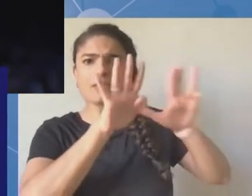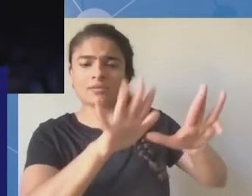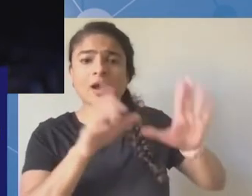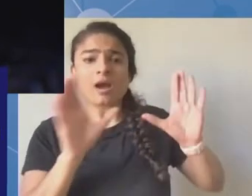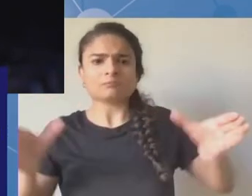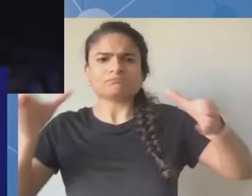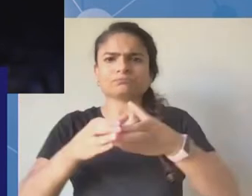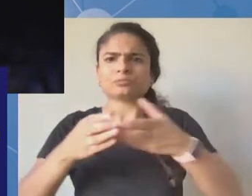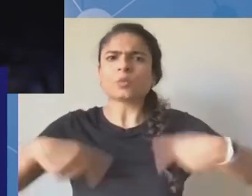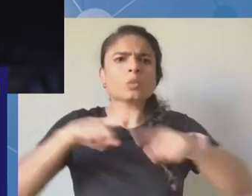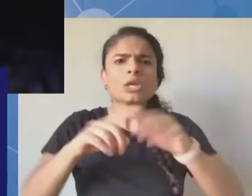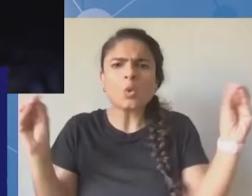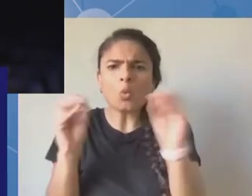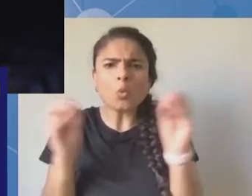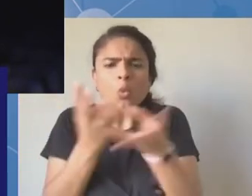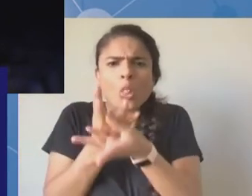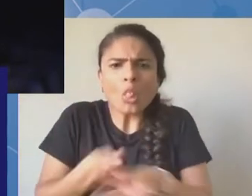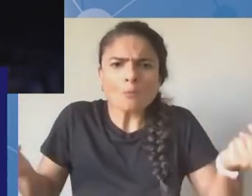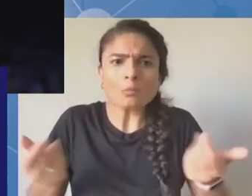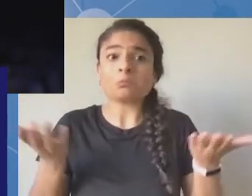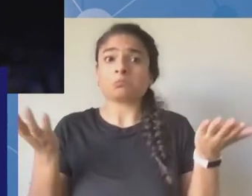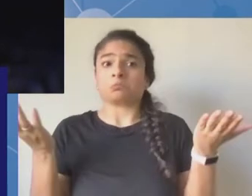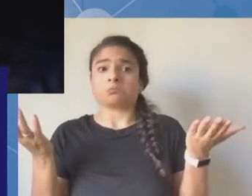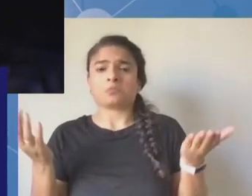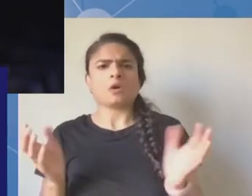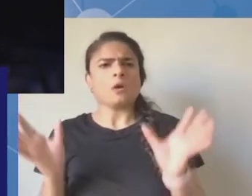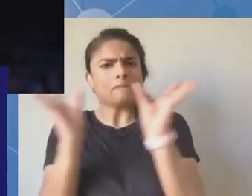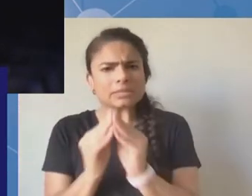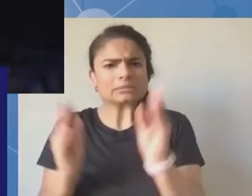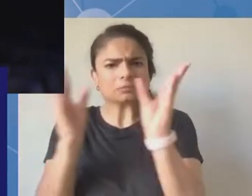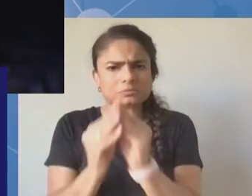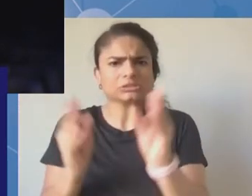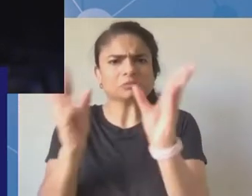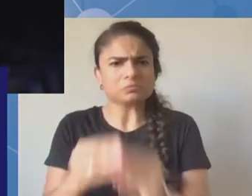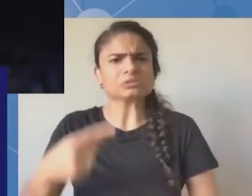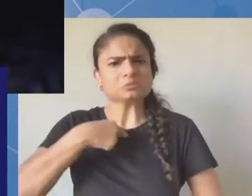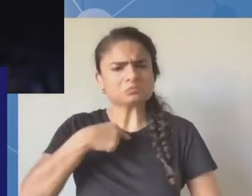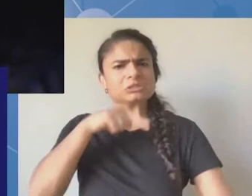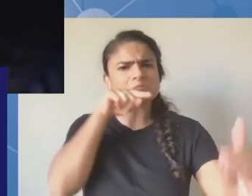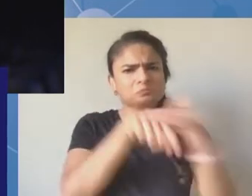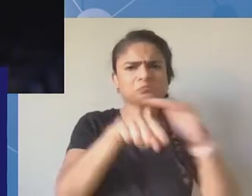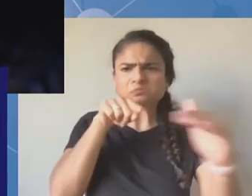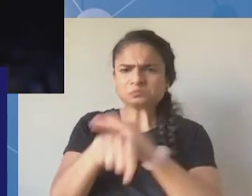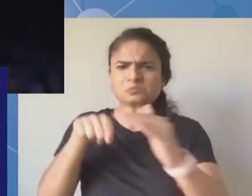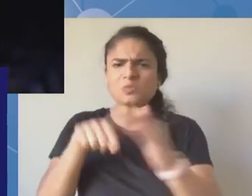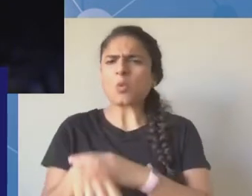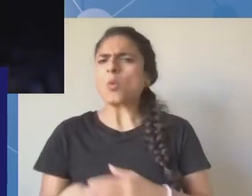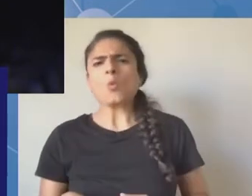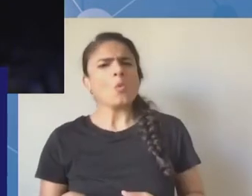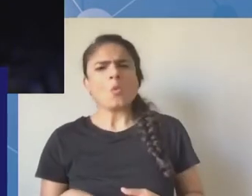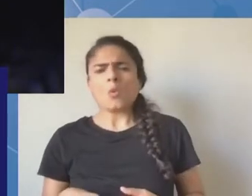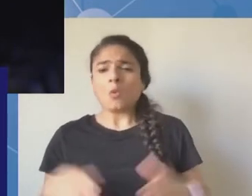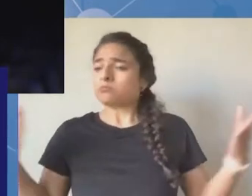عندما حصل انقلاب عسكري في بلدنا أيضا تم قطع الإنترنت،